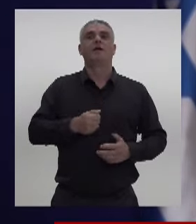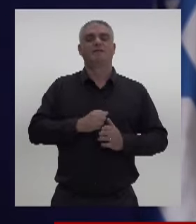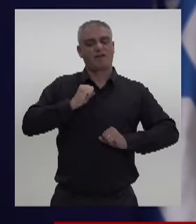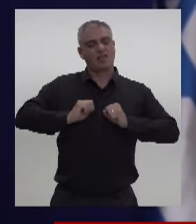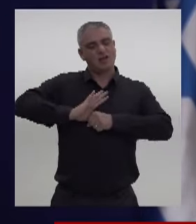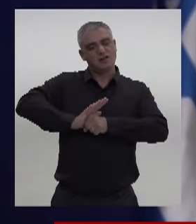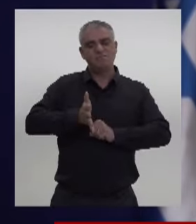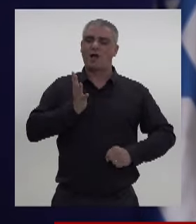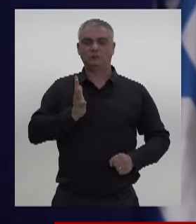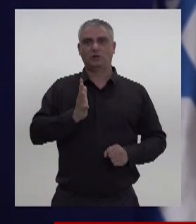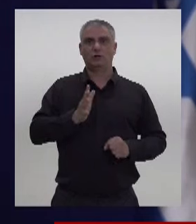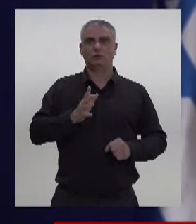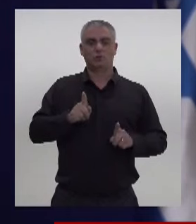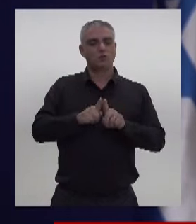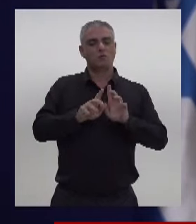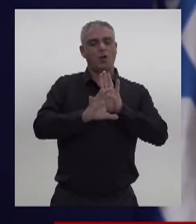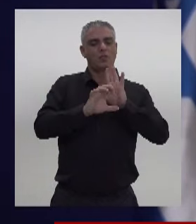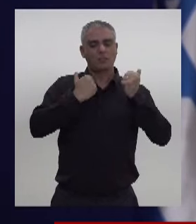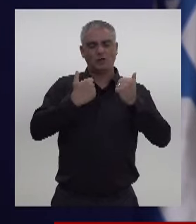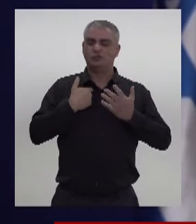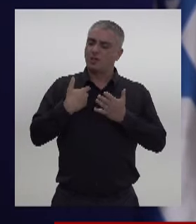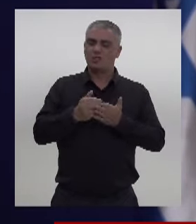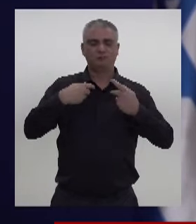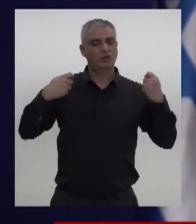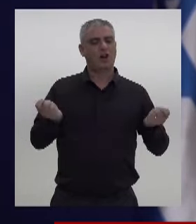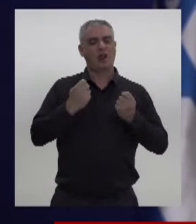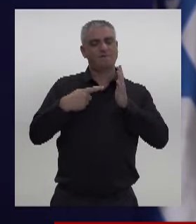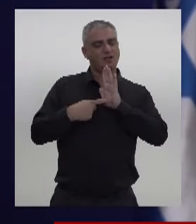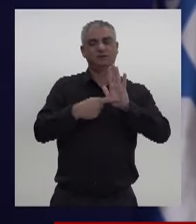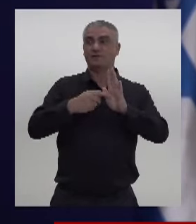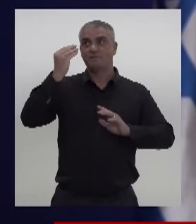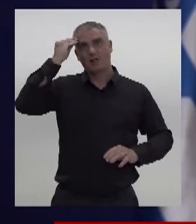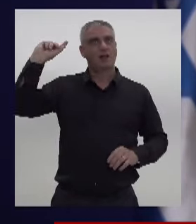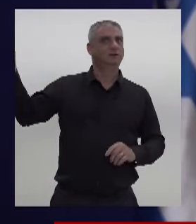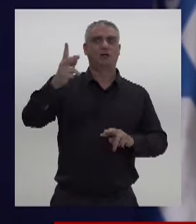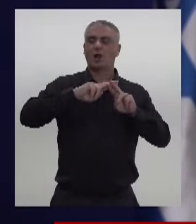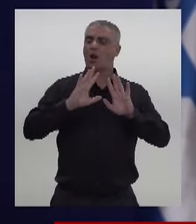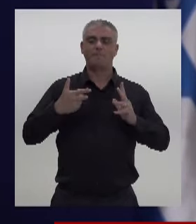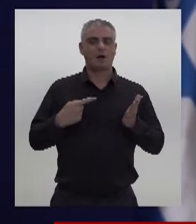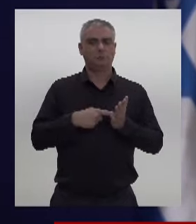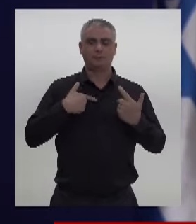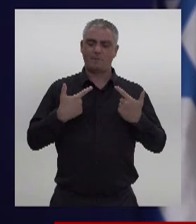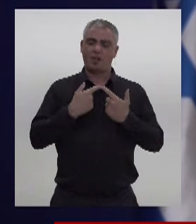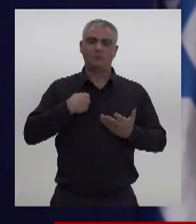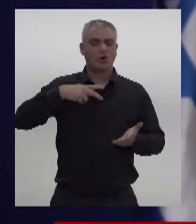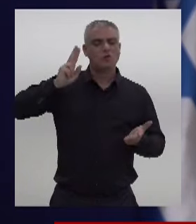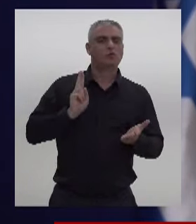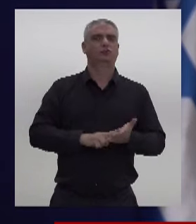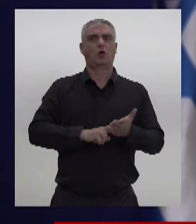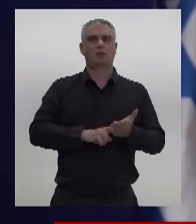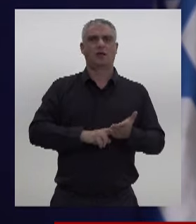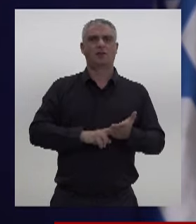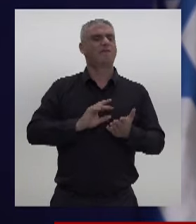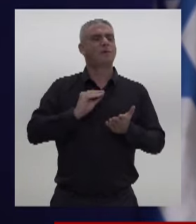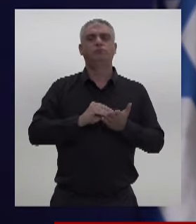באכזריות כמו דעש אנחנו נמשיך לפרסם ולהזכיר לעולם למה המלחמה שלנו צודקת ומול מי אנחנו